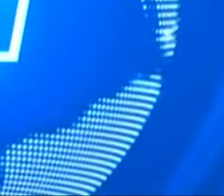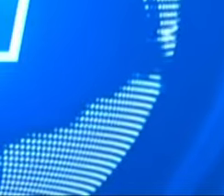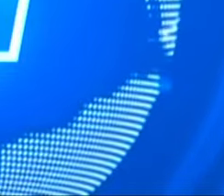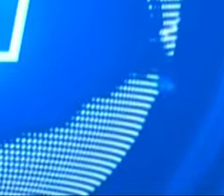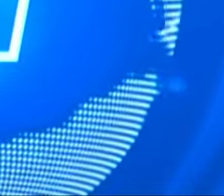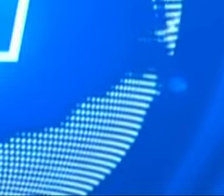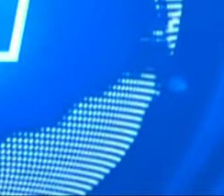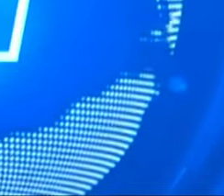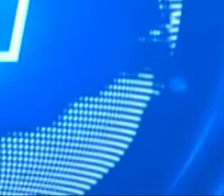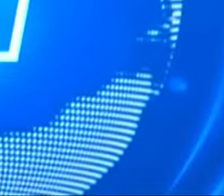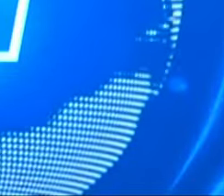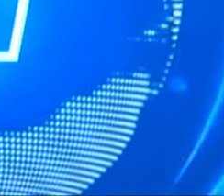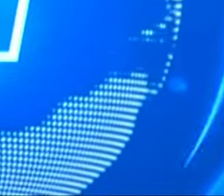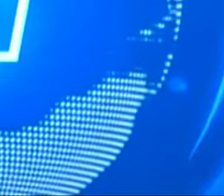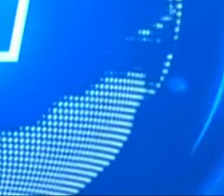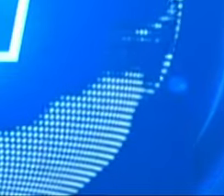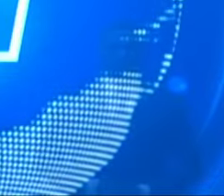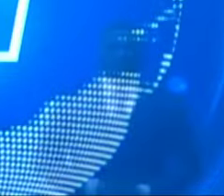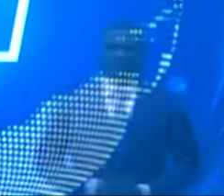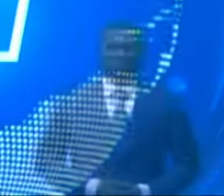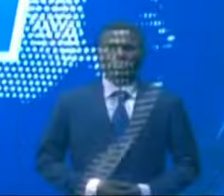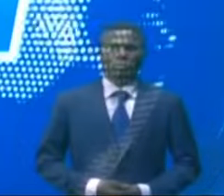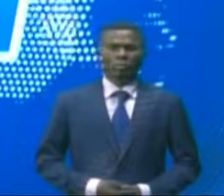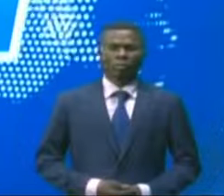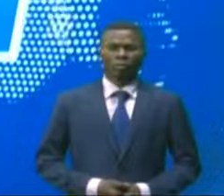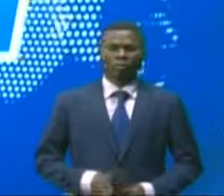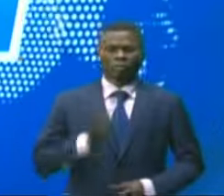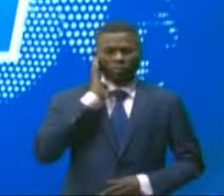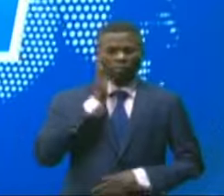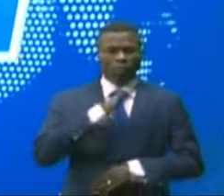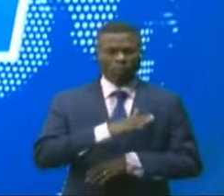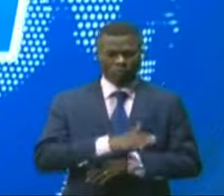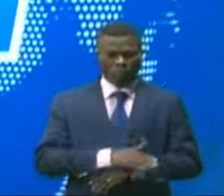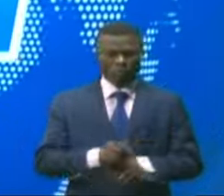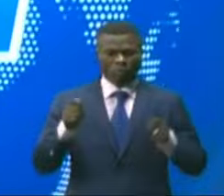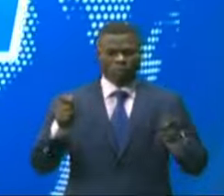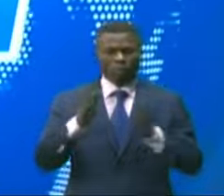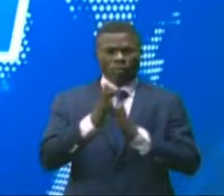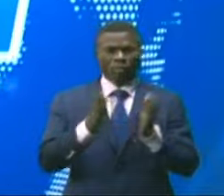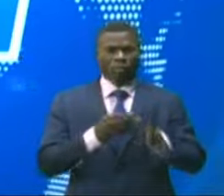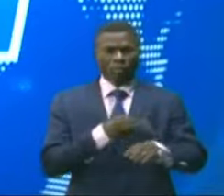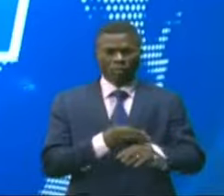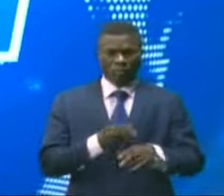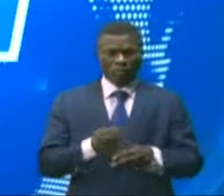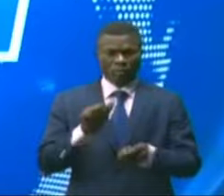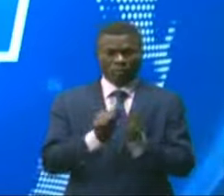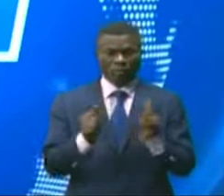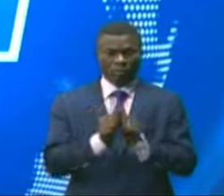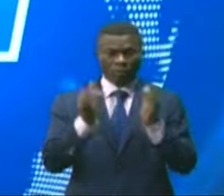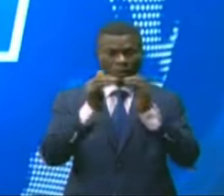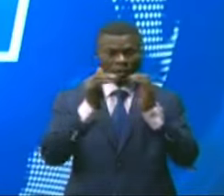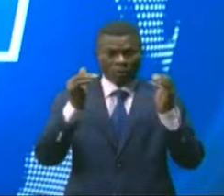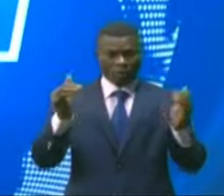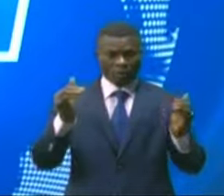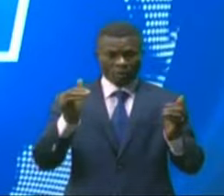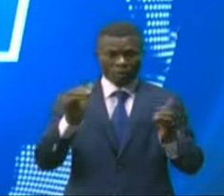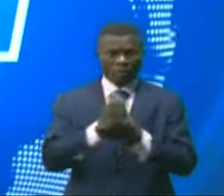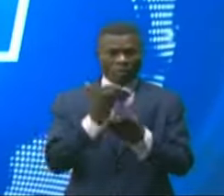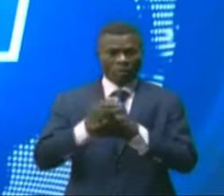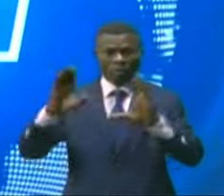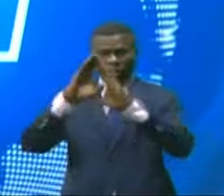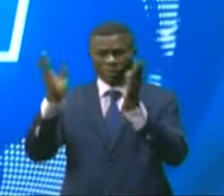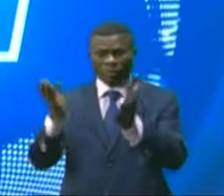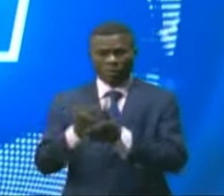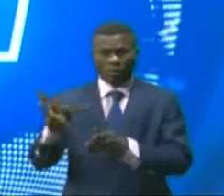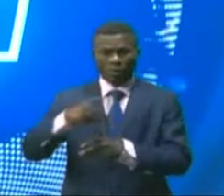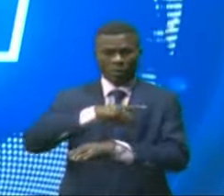Bonsoir à toutes et à tous et très heureuse de vous retrouver pour ce journal des 19h à la une ce soir. Le processus de pacification entre les communautés dans